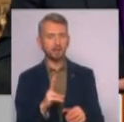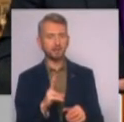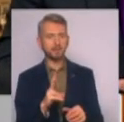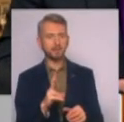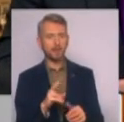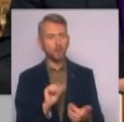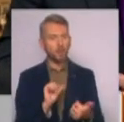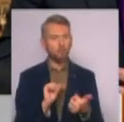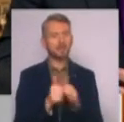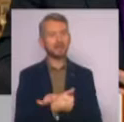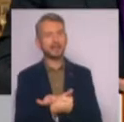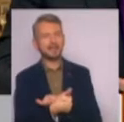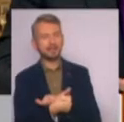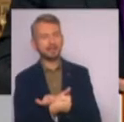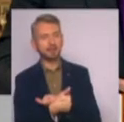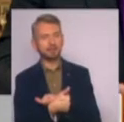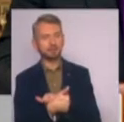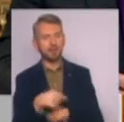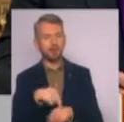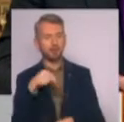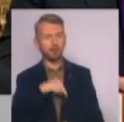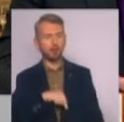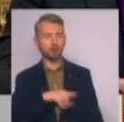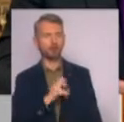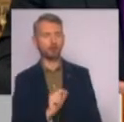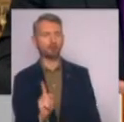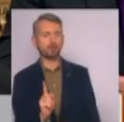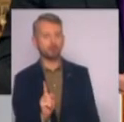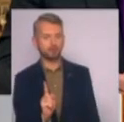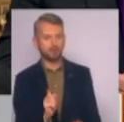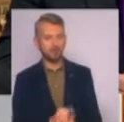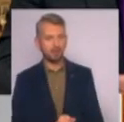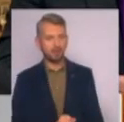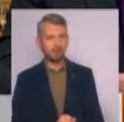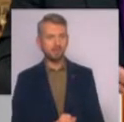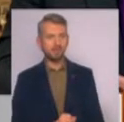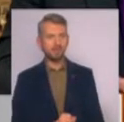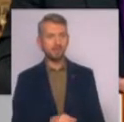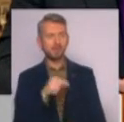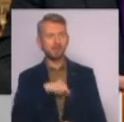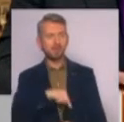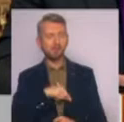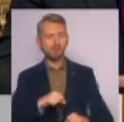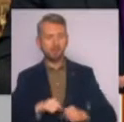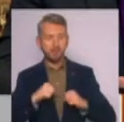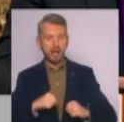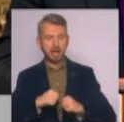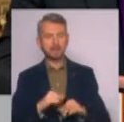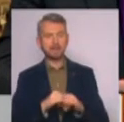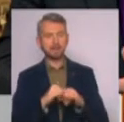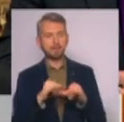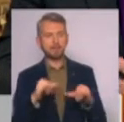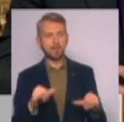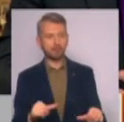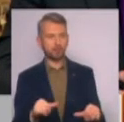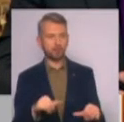компенсаційна така реакція організму на щось. Тобто організм намагається збільшити